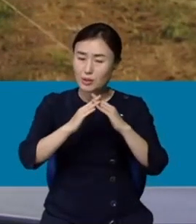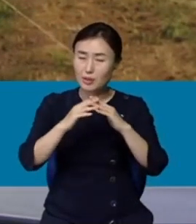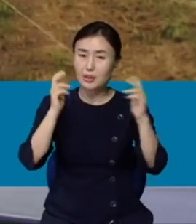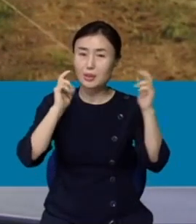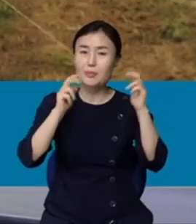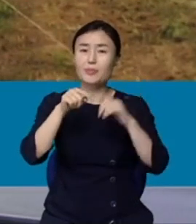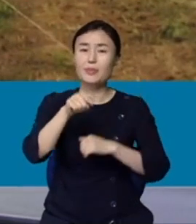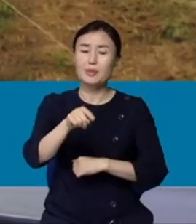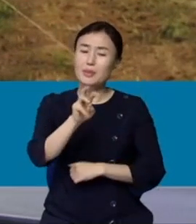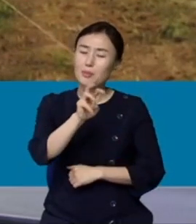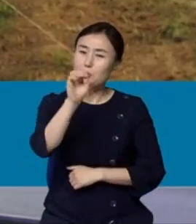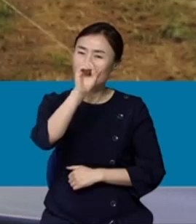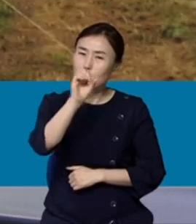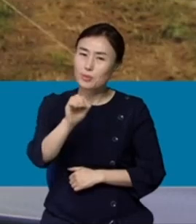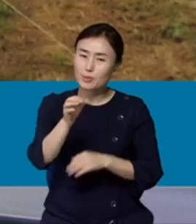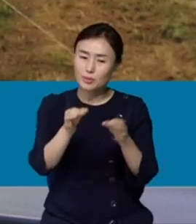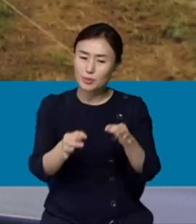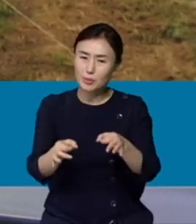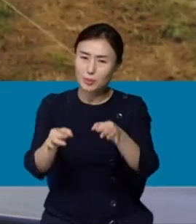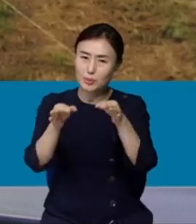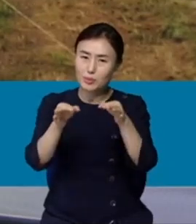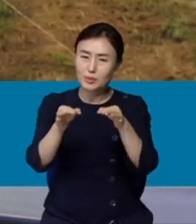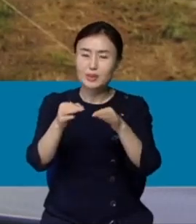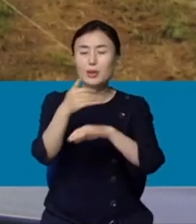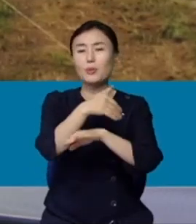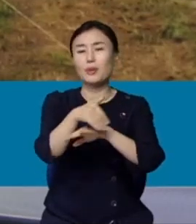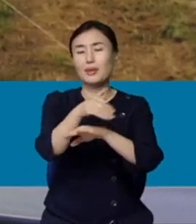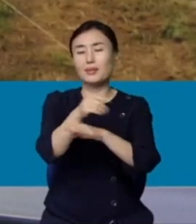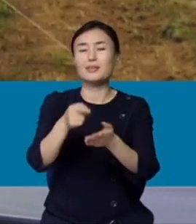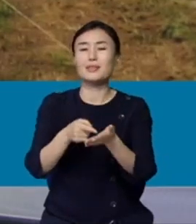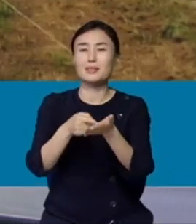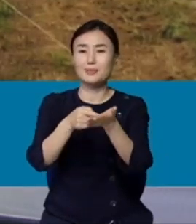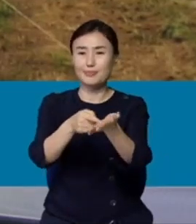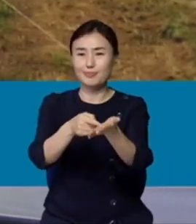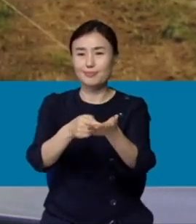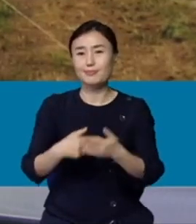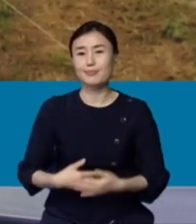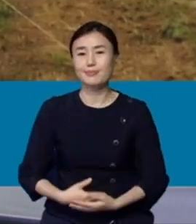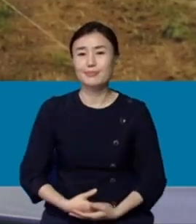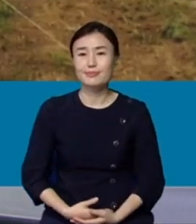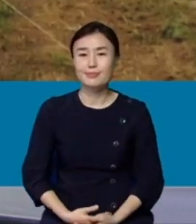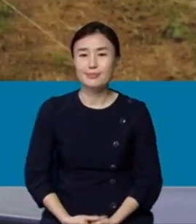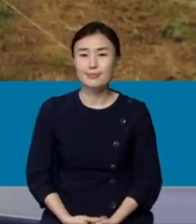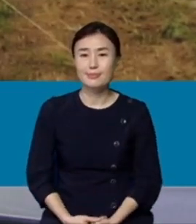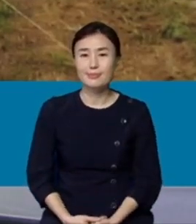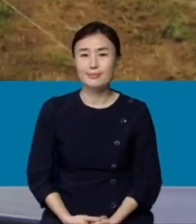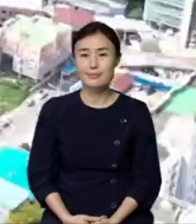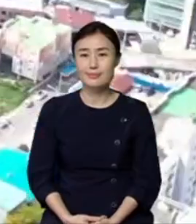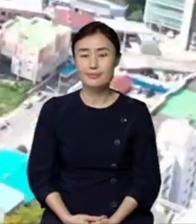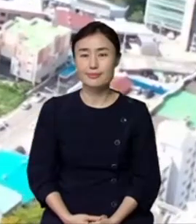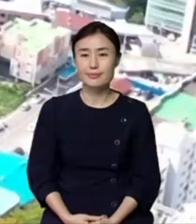계획보다 30% 넘는 분양가 인상안을 제시했습니다. 이형길 기자입니다.